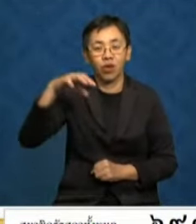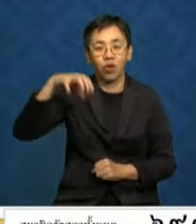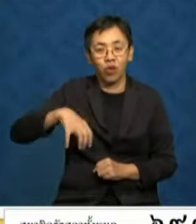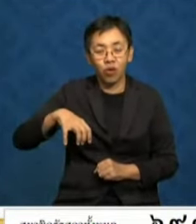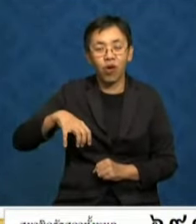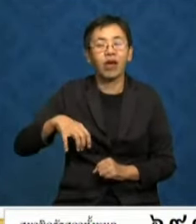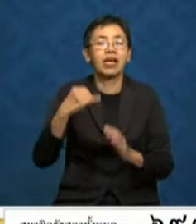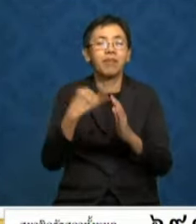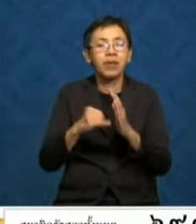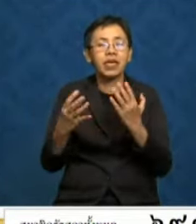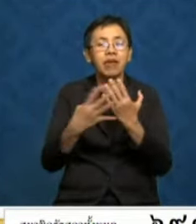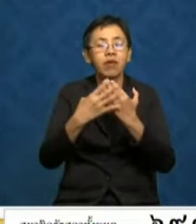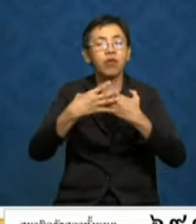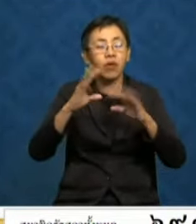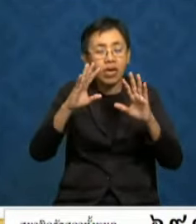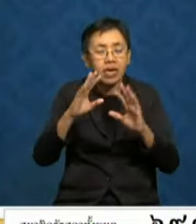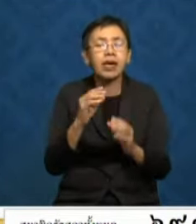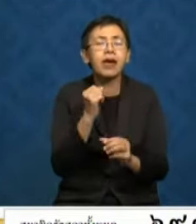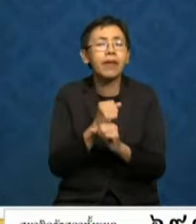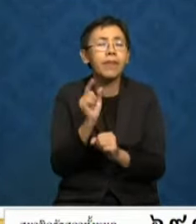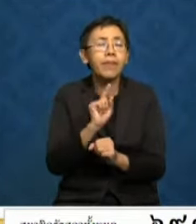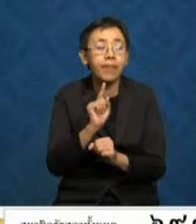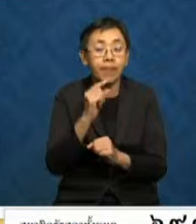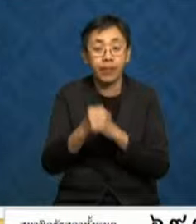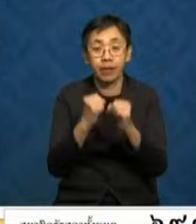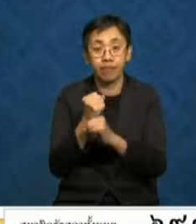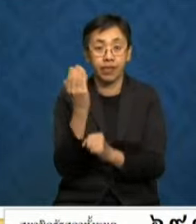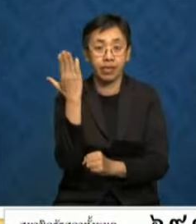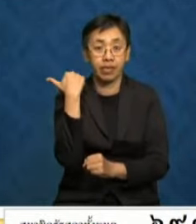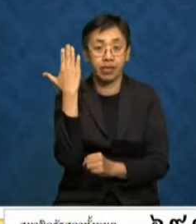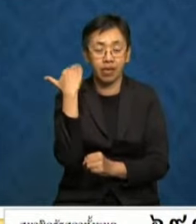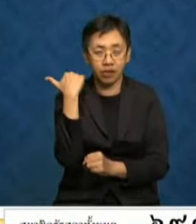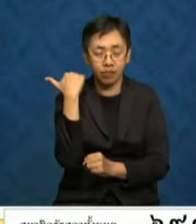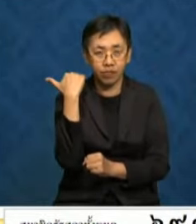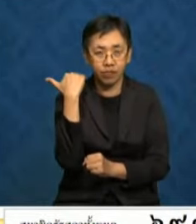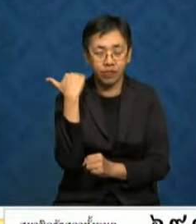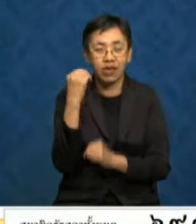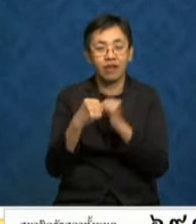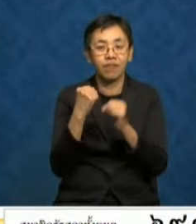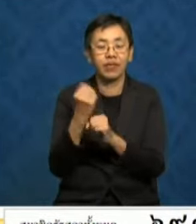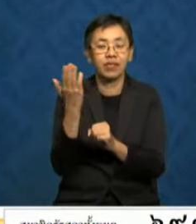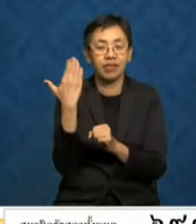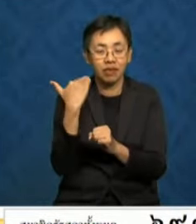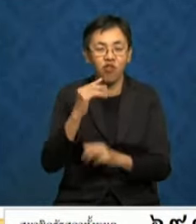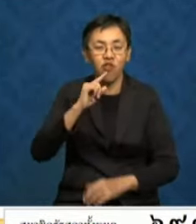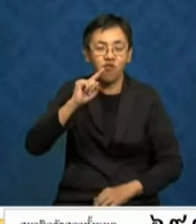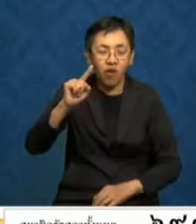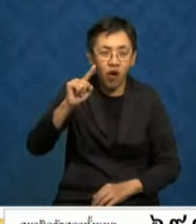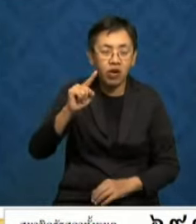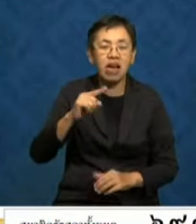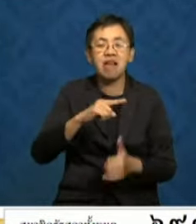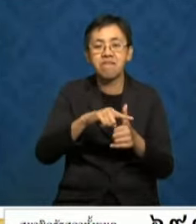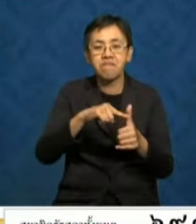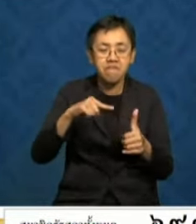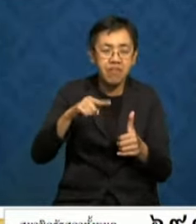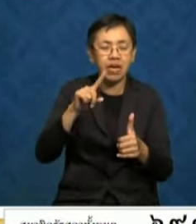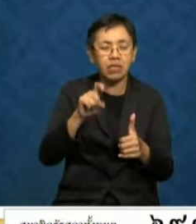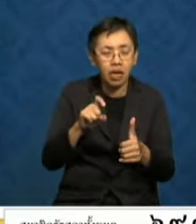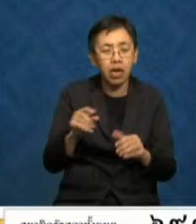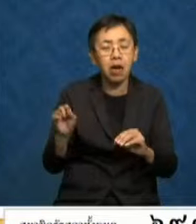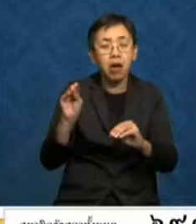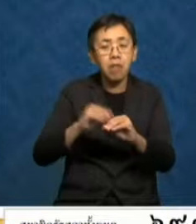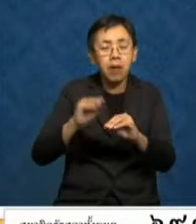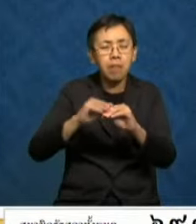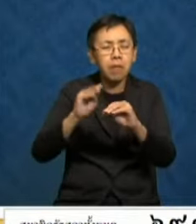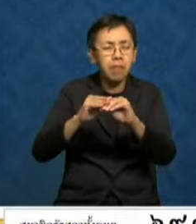นิรโทษกรรมสากลซึ่งเปิดเผยว่าปีที่แล้วเนี่ยนะครับปรากฏว่าคดีความซึ่งมีการประหารชีวิตนั้นเพิ่ม